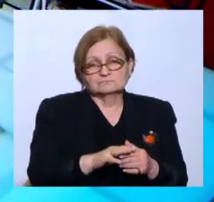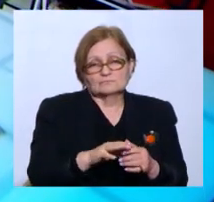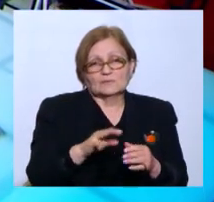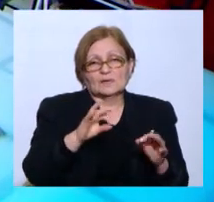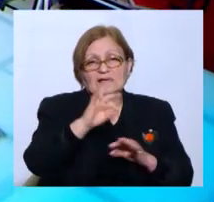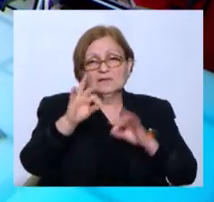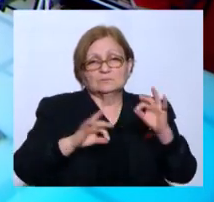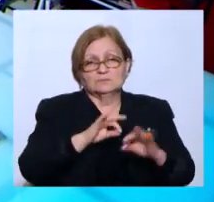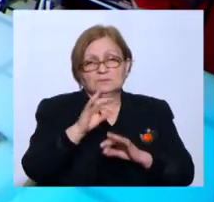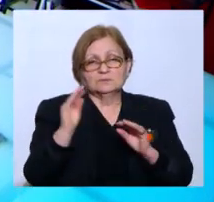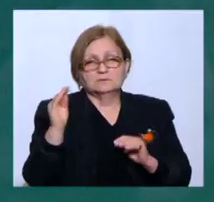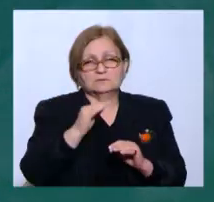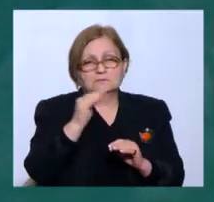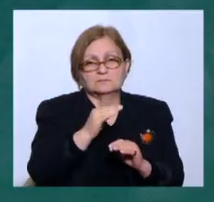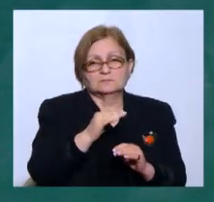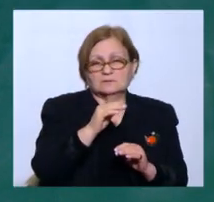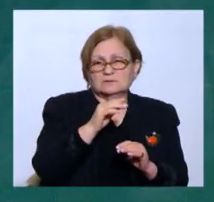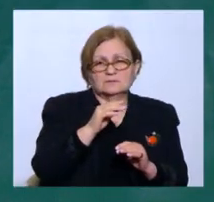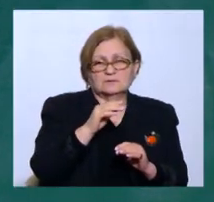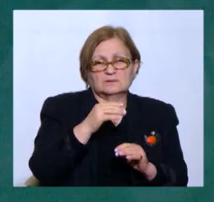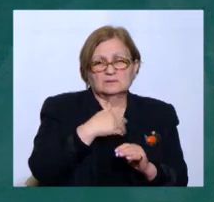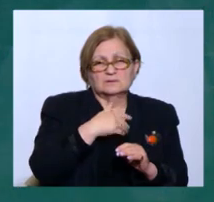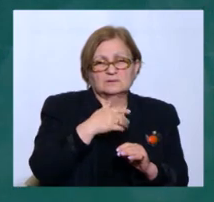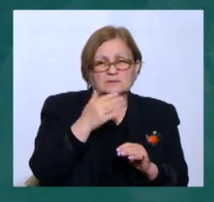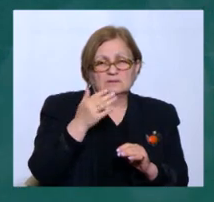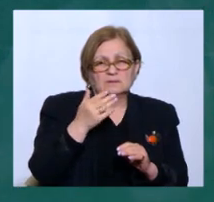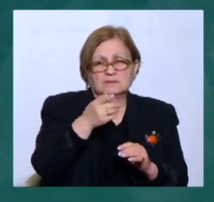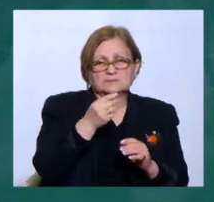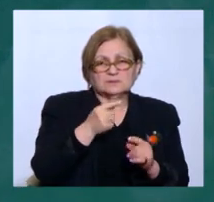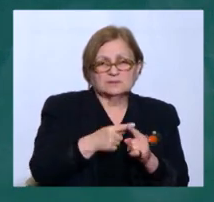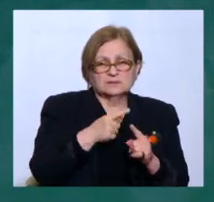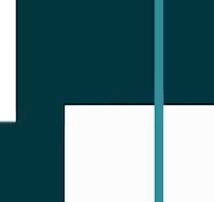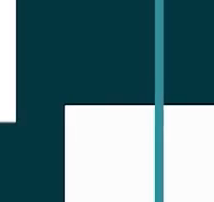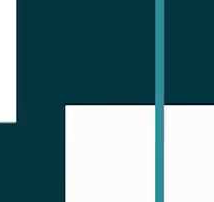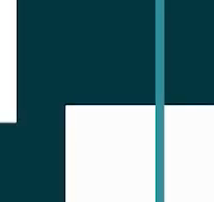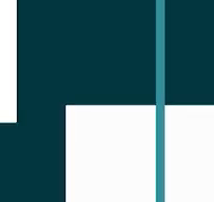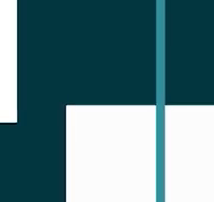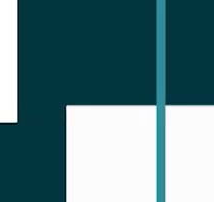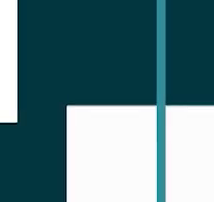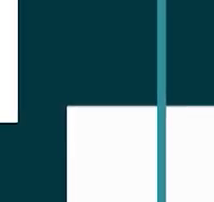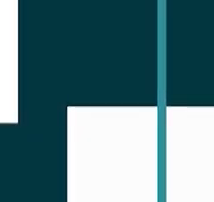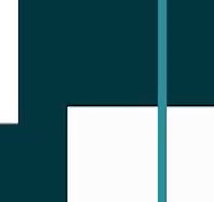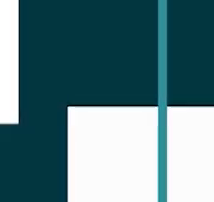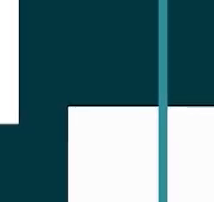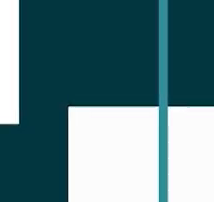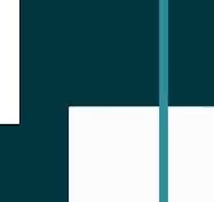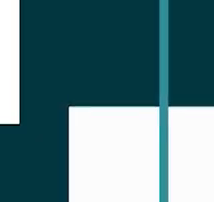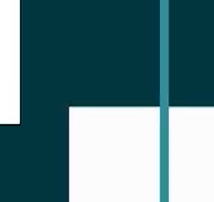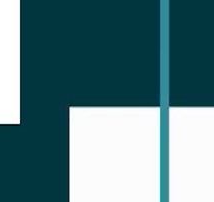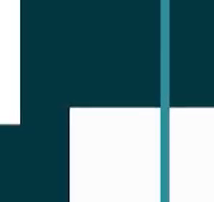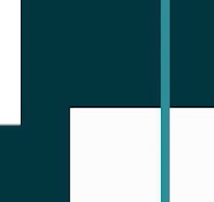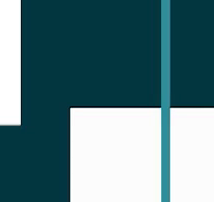გეომეტრიული პროგრესიის ჯამის ფორმულა, ამაზე აღარ დააგიხსნით, იმიტომ რომ არითმეტიკული პროგრესია დაიმახსოვრეთ, რომ თუ გეომეტრიულ